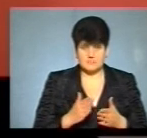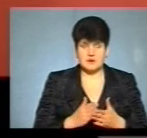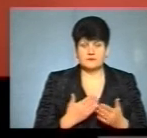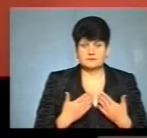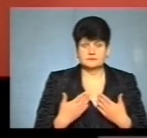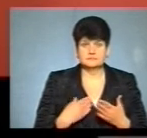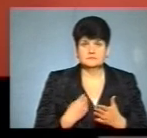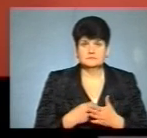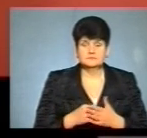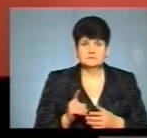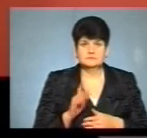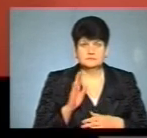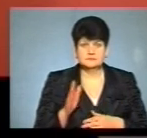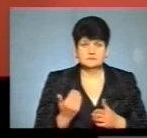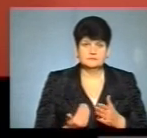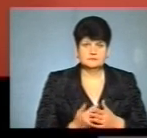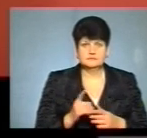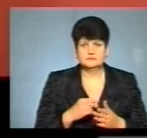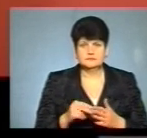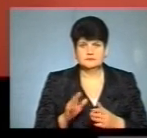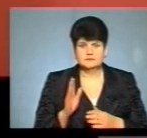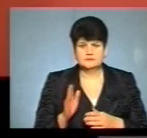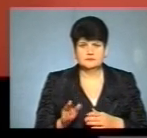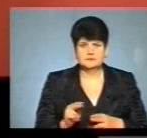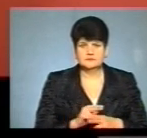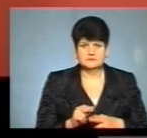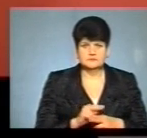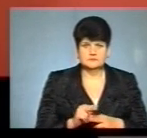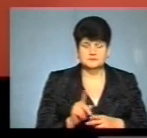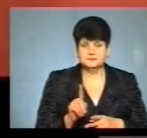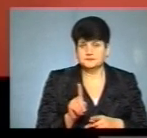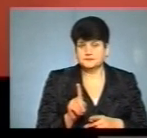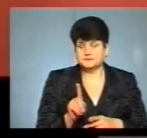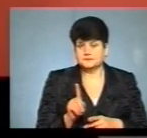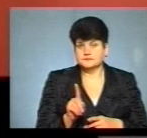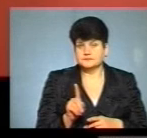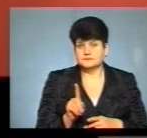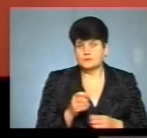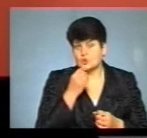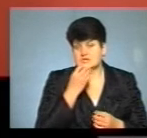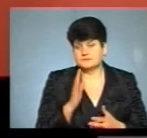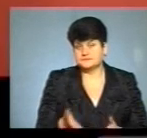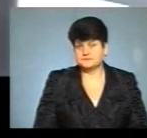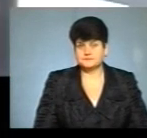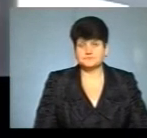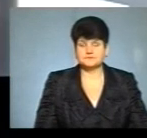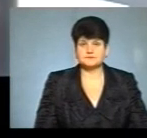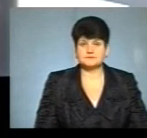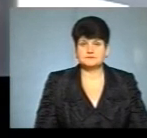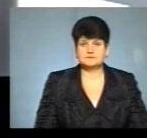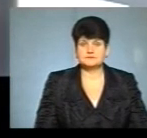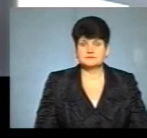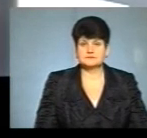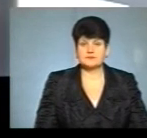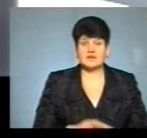чи ви вже бачите, що буде нове, що буде закуплено, відремонтовано, щось, що позитивніше виглядатиме?